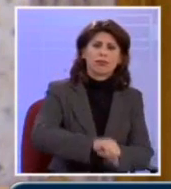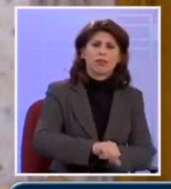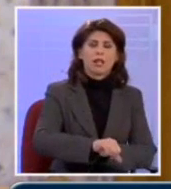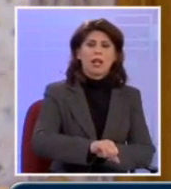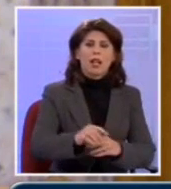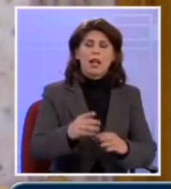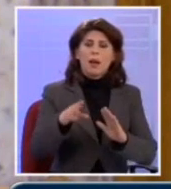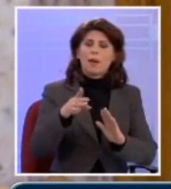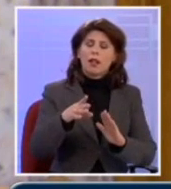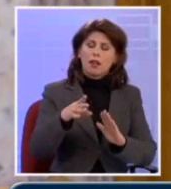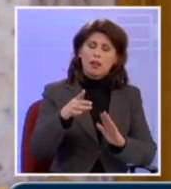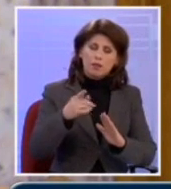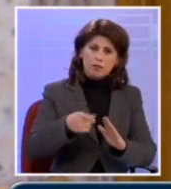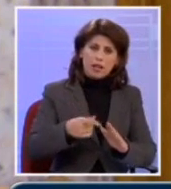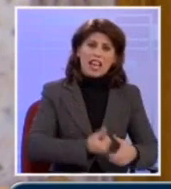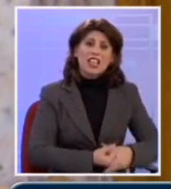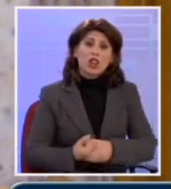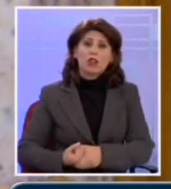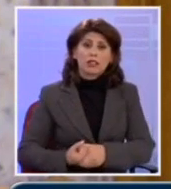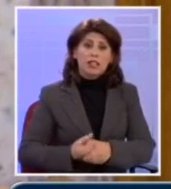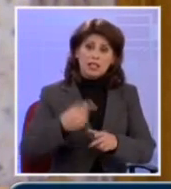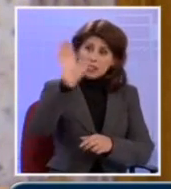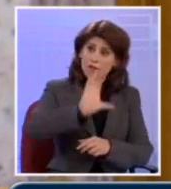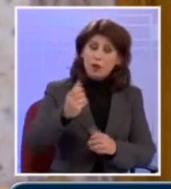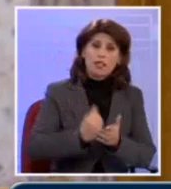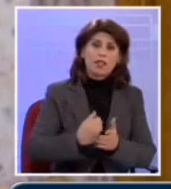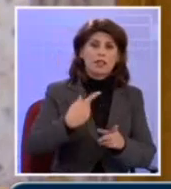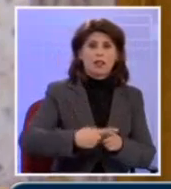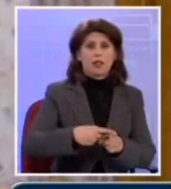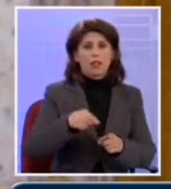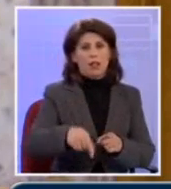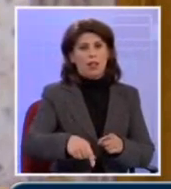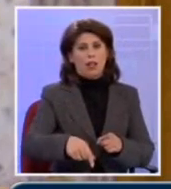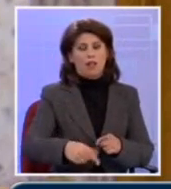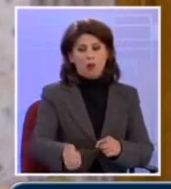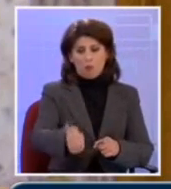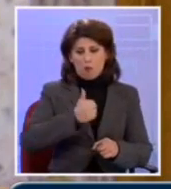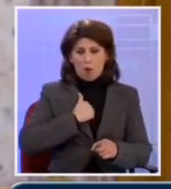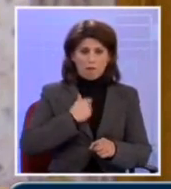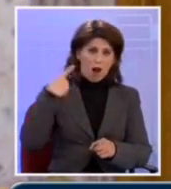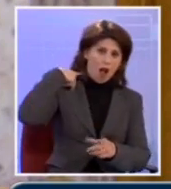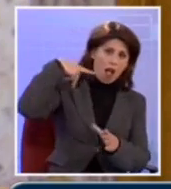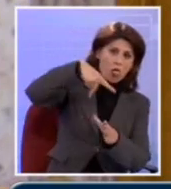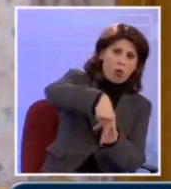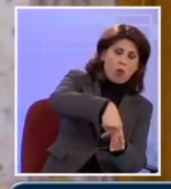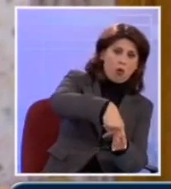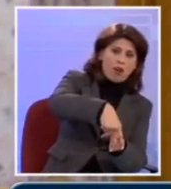όλη την Ευρώπη και στην Ελλάδα. Με συγχωρείτε, πρόκειται περί μανιφέστου εθελοδουλίας.